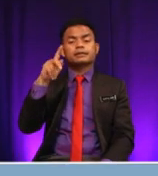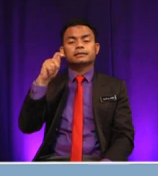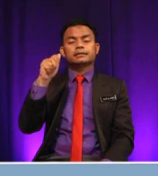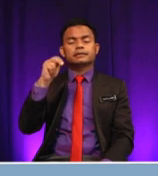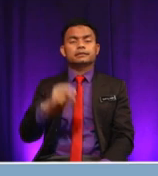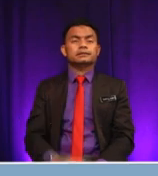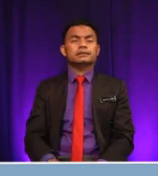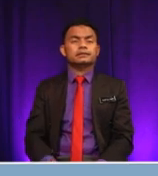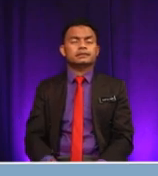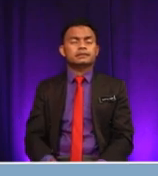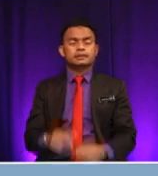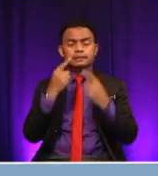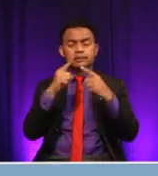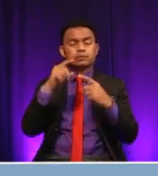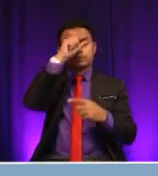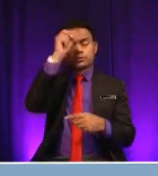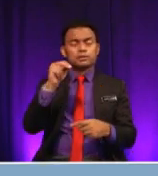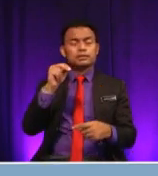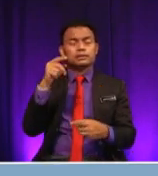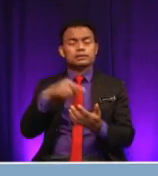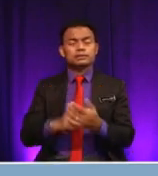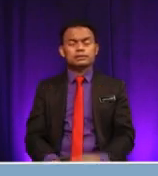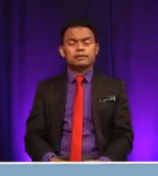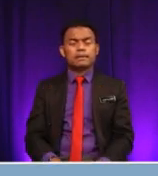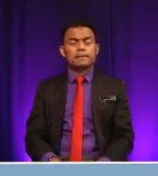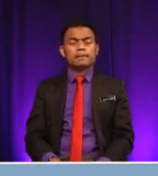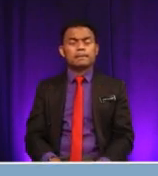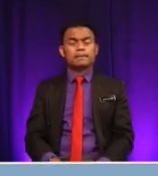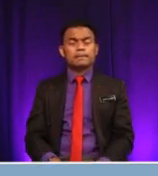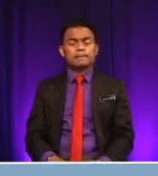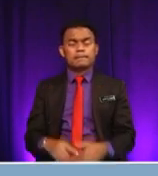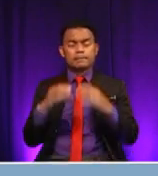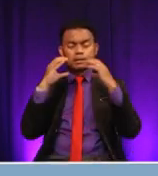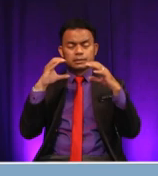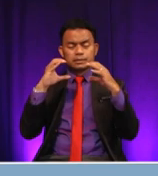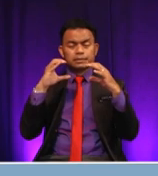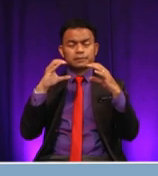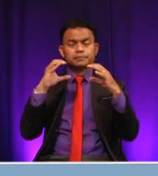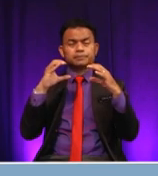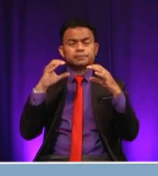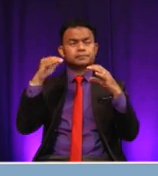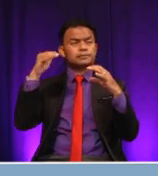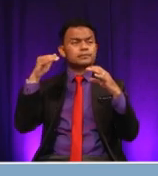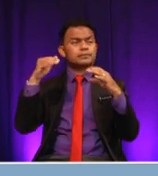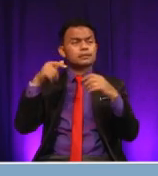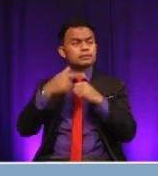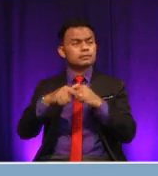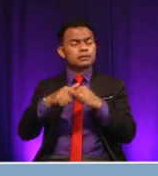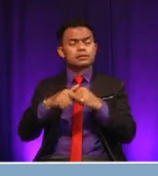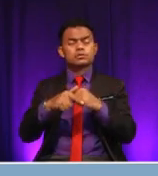menjawab soal Lan ini Oke baca gurindam tersebut terlebih dahulu kemudian Intan Coba keluarkan Duo